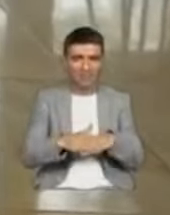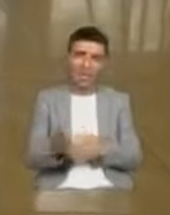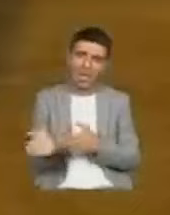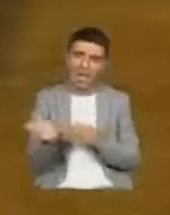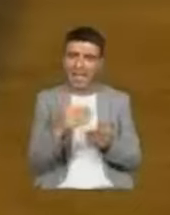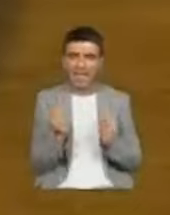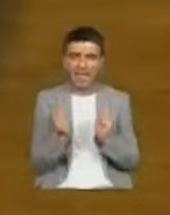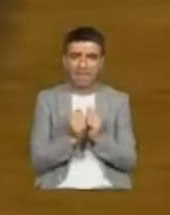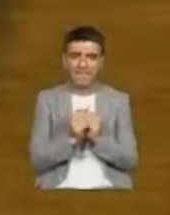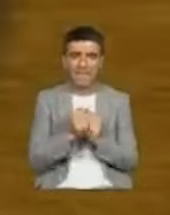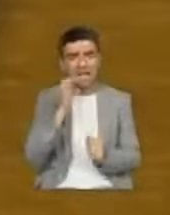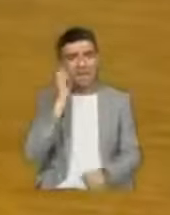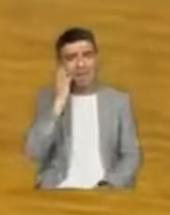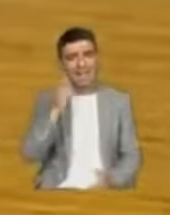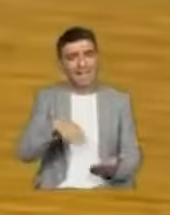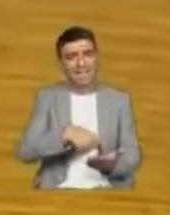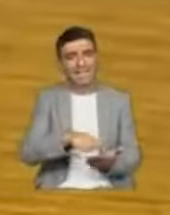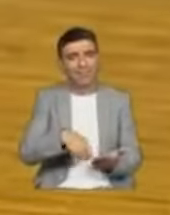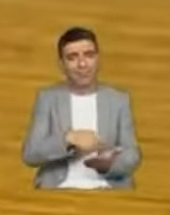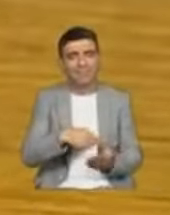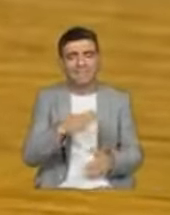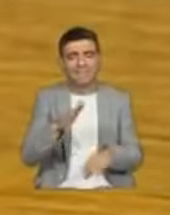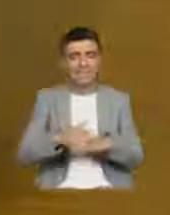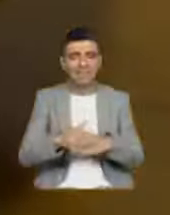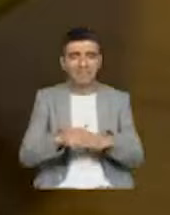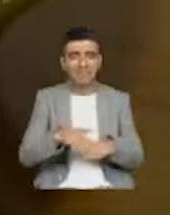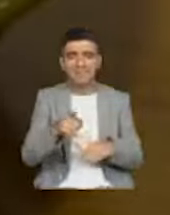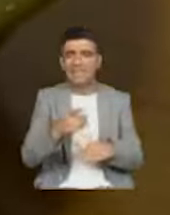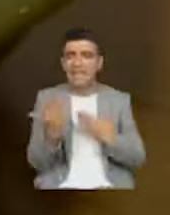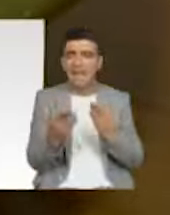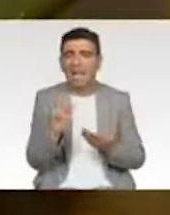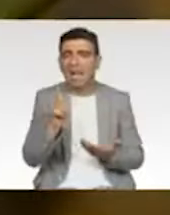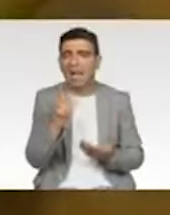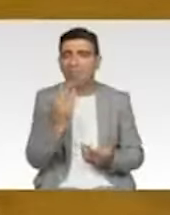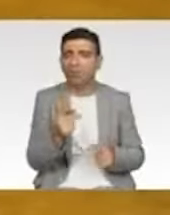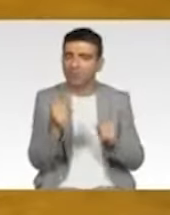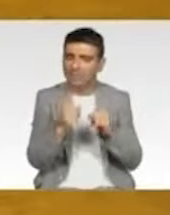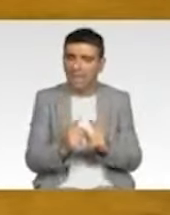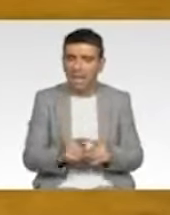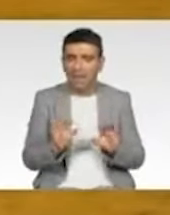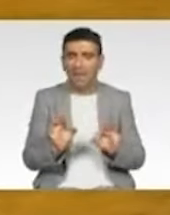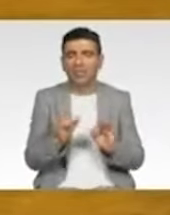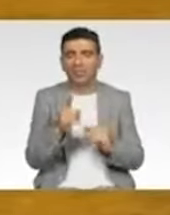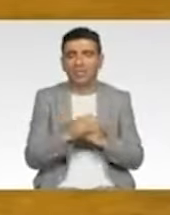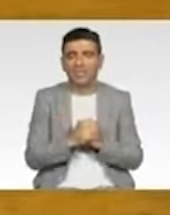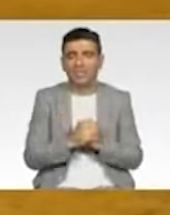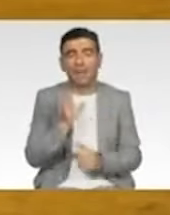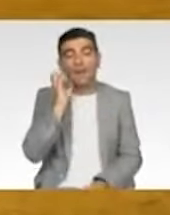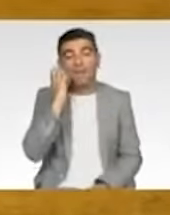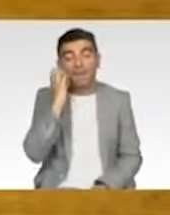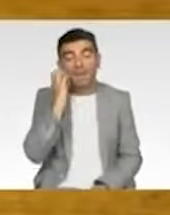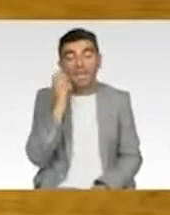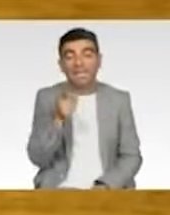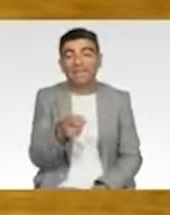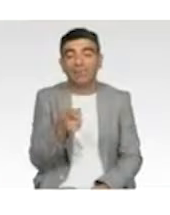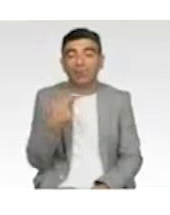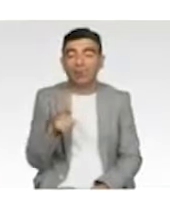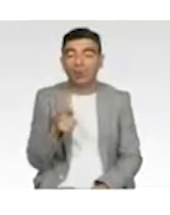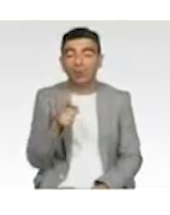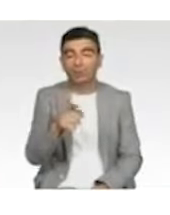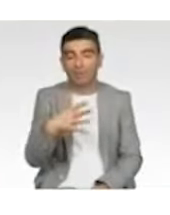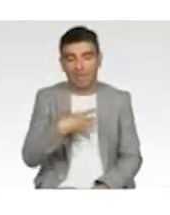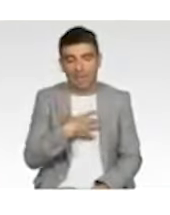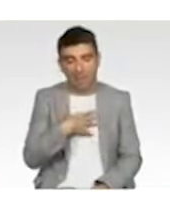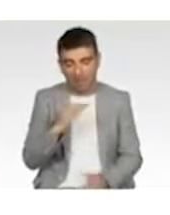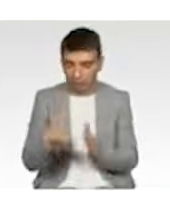o zaman patates kavurmasının yapımını, malzemelerini sayarak başlayalım hanımlar. Patatesimiz köyümüzde